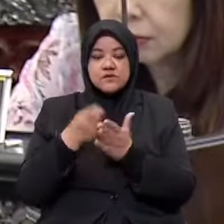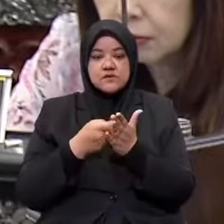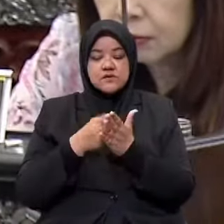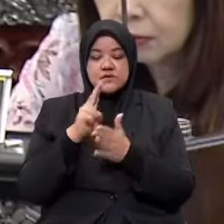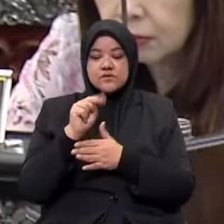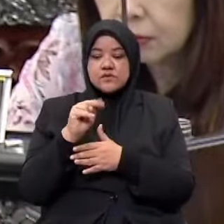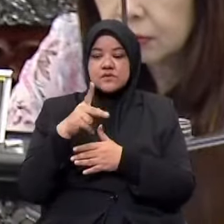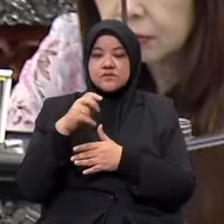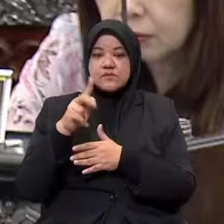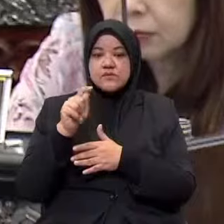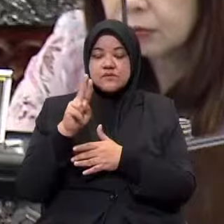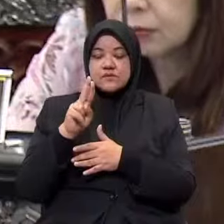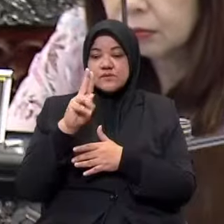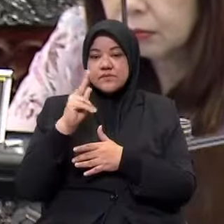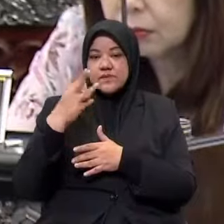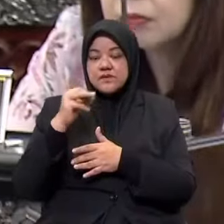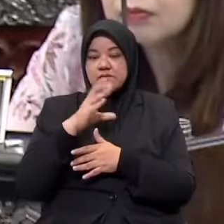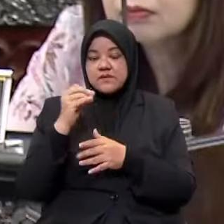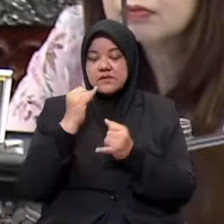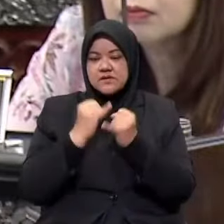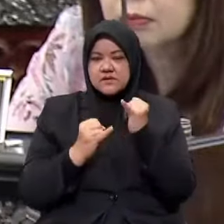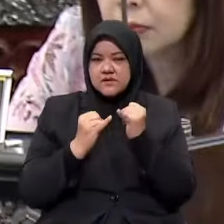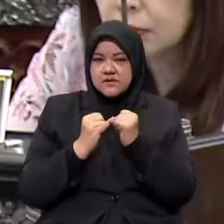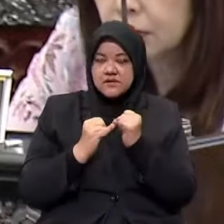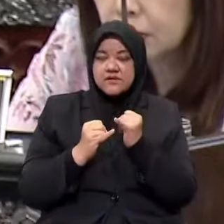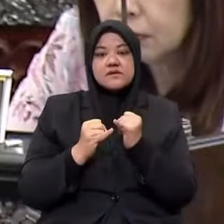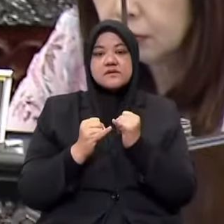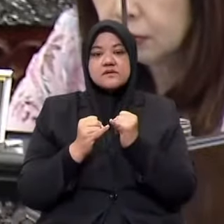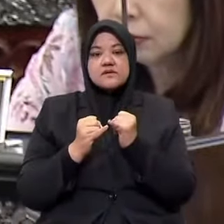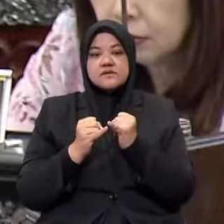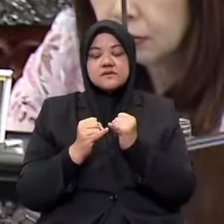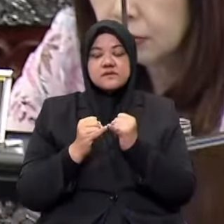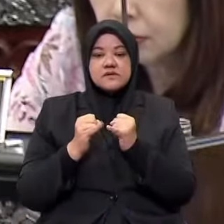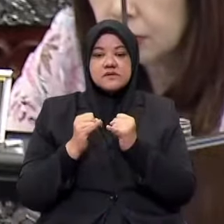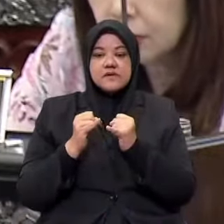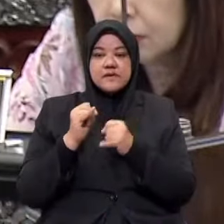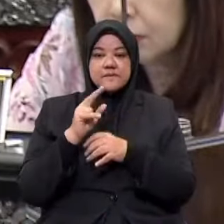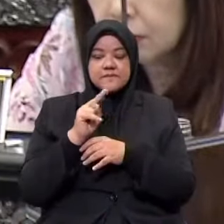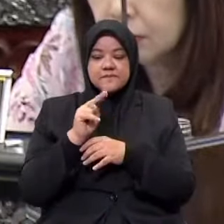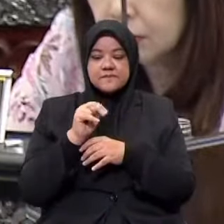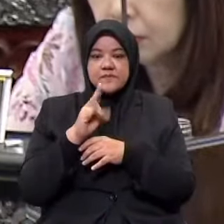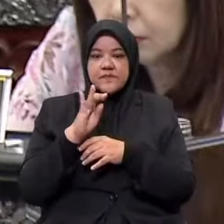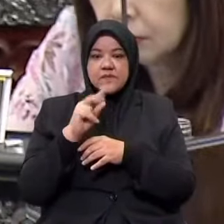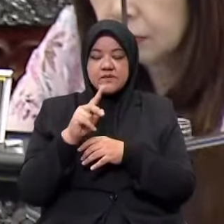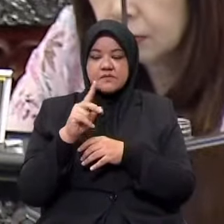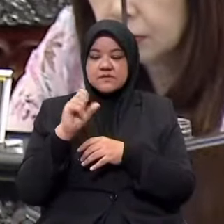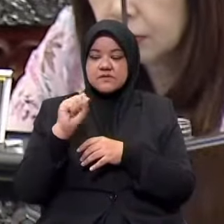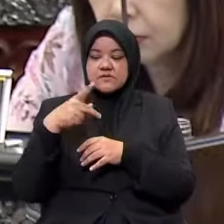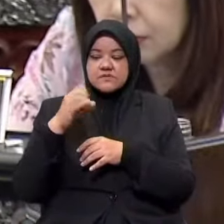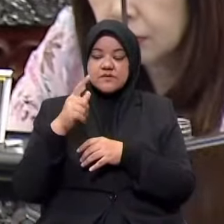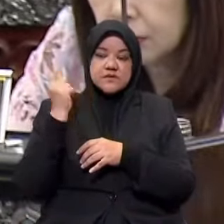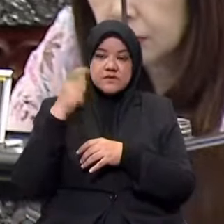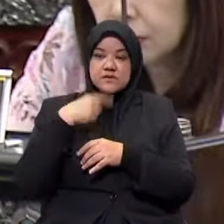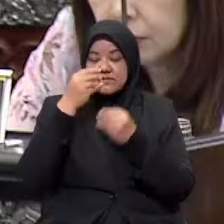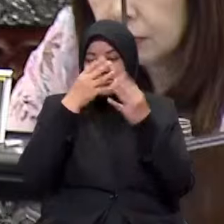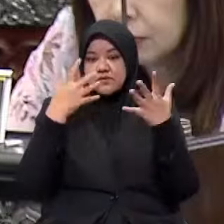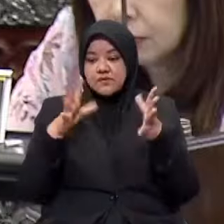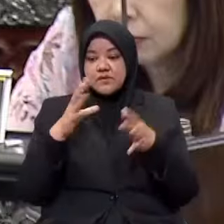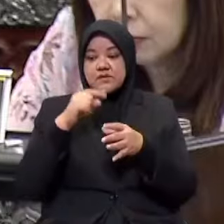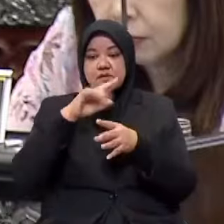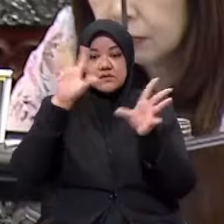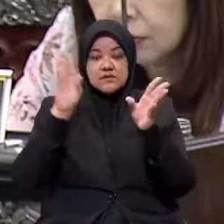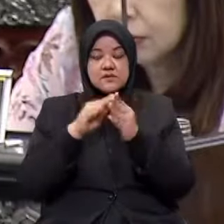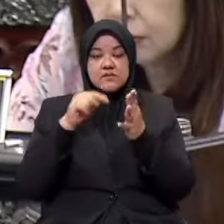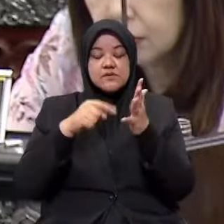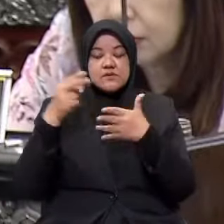uniputra UPM dan paling akhir adalah recuperal Sports Rehab yang seperti yang saya nyatakan tadi Ini